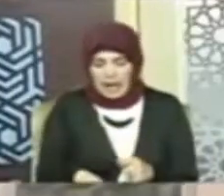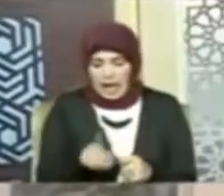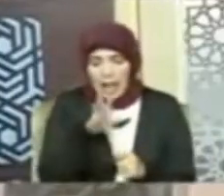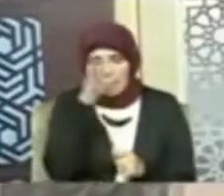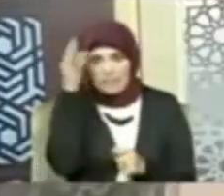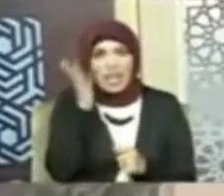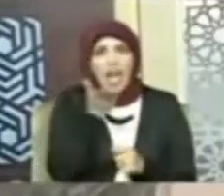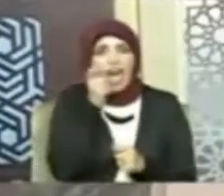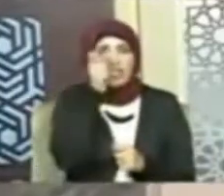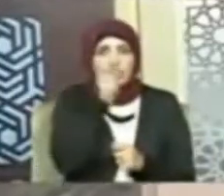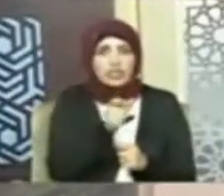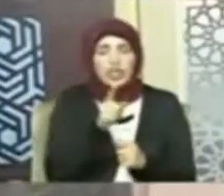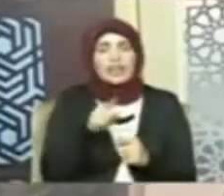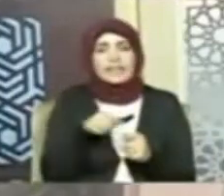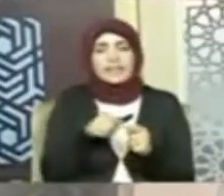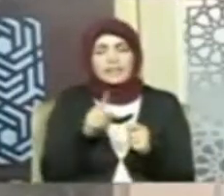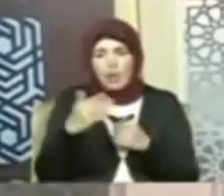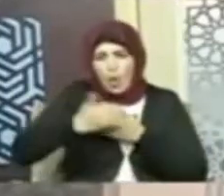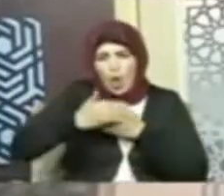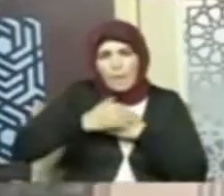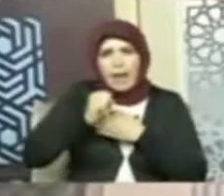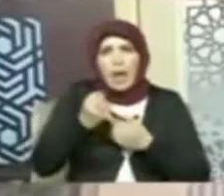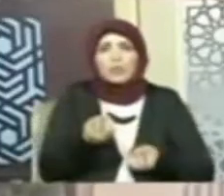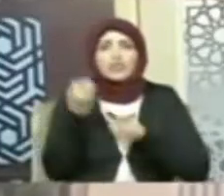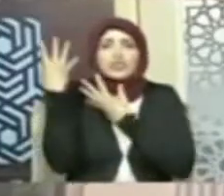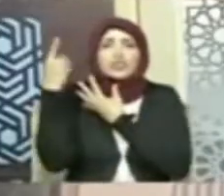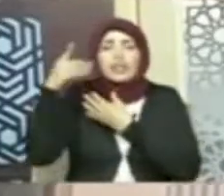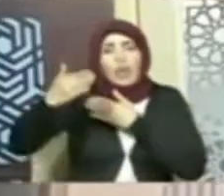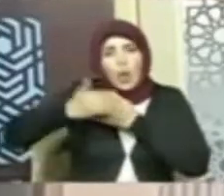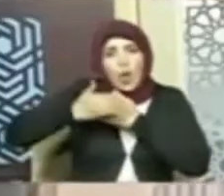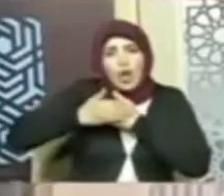والنار مثل ذلك الجنة